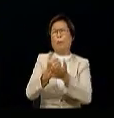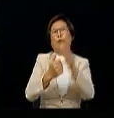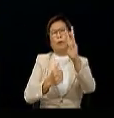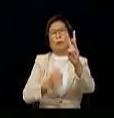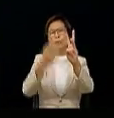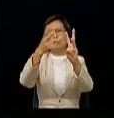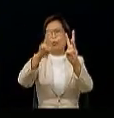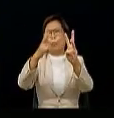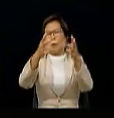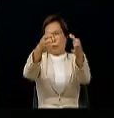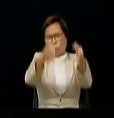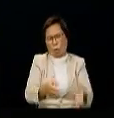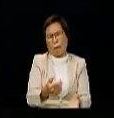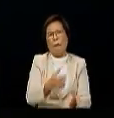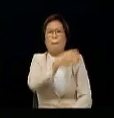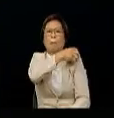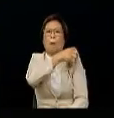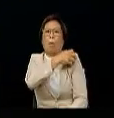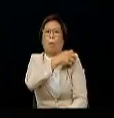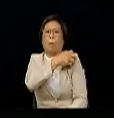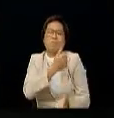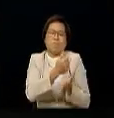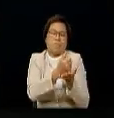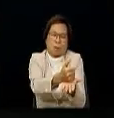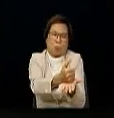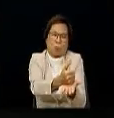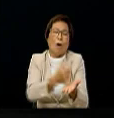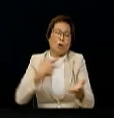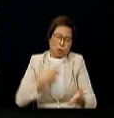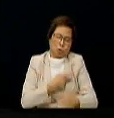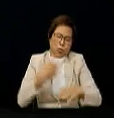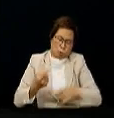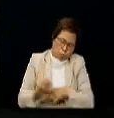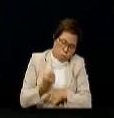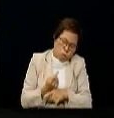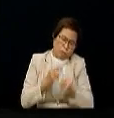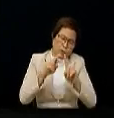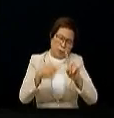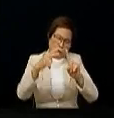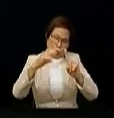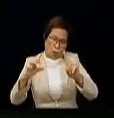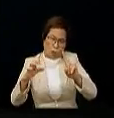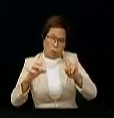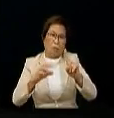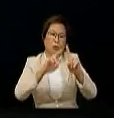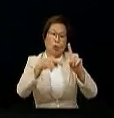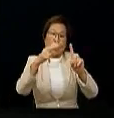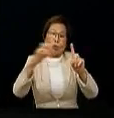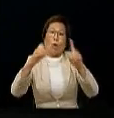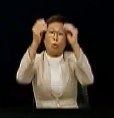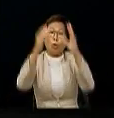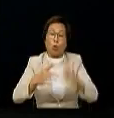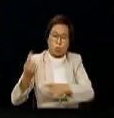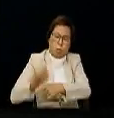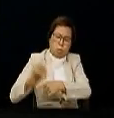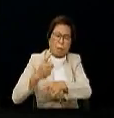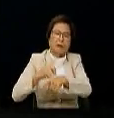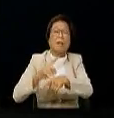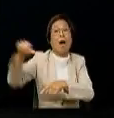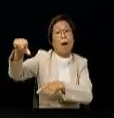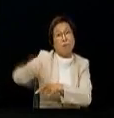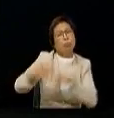617 orang pegawai mereka Kita pernah melatih 1200 berguru di